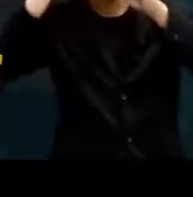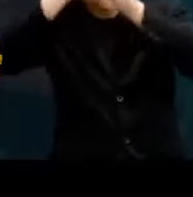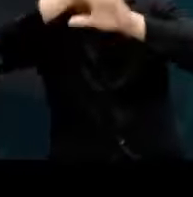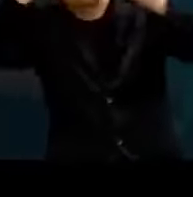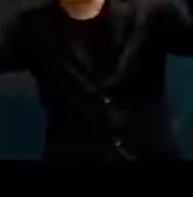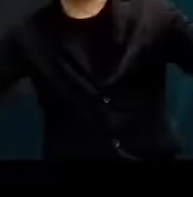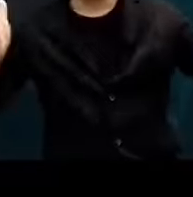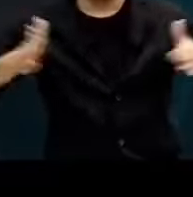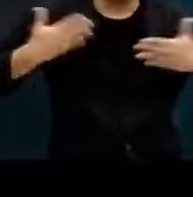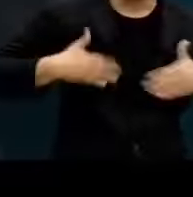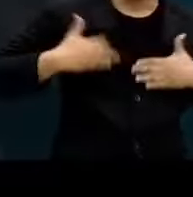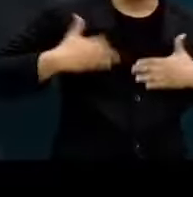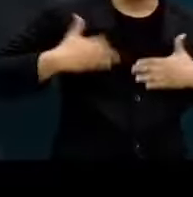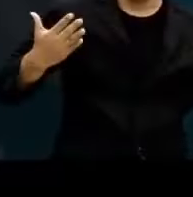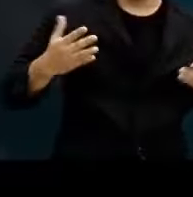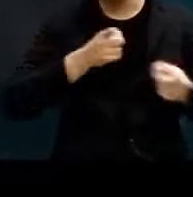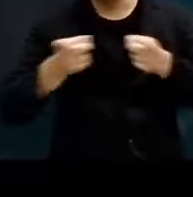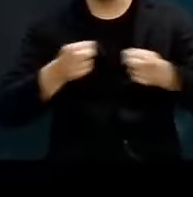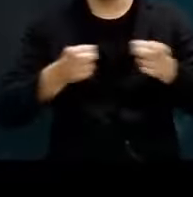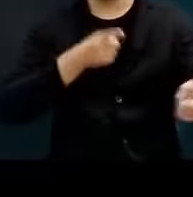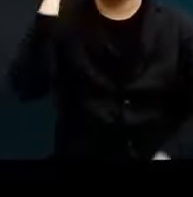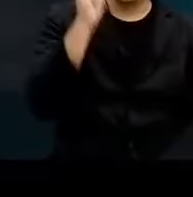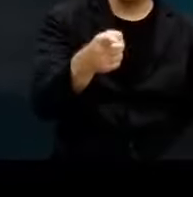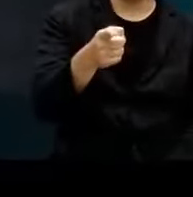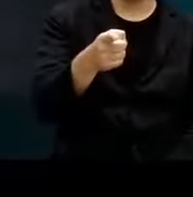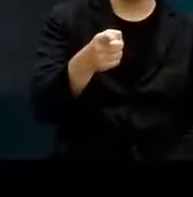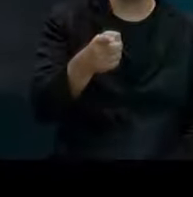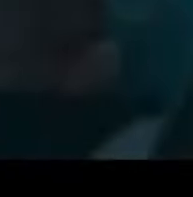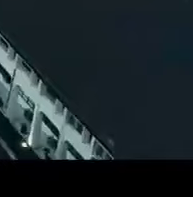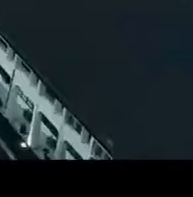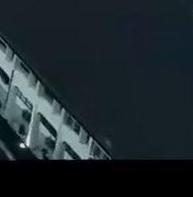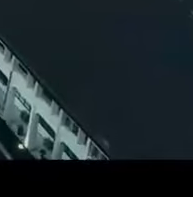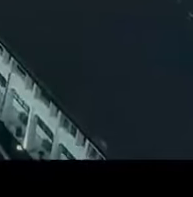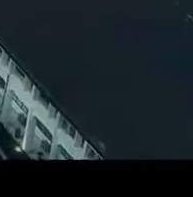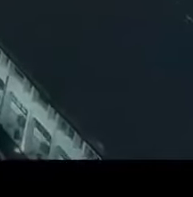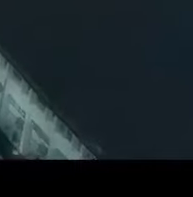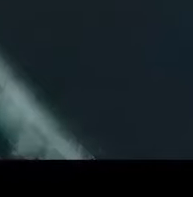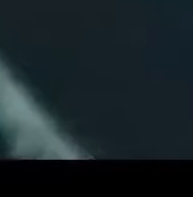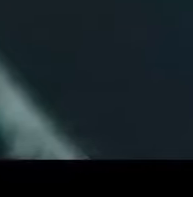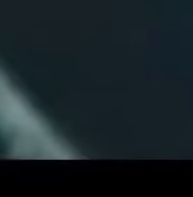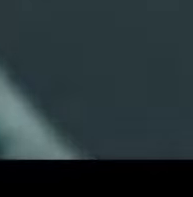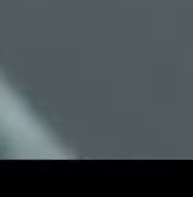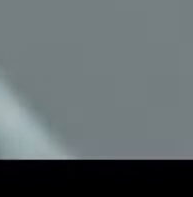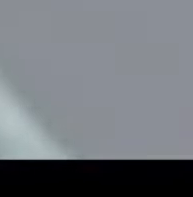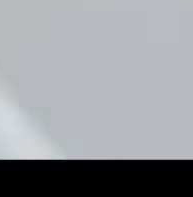Gembira! Gembira memilih langsung!